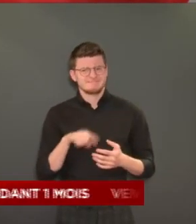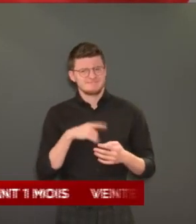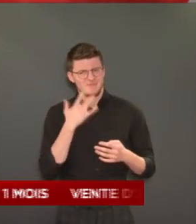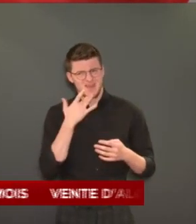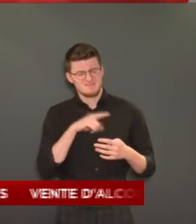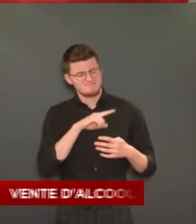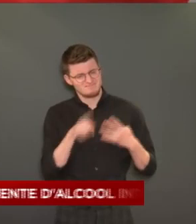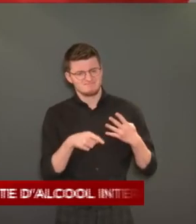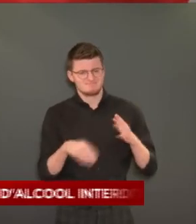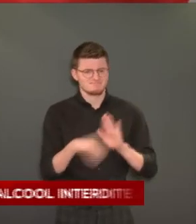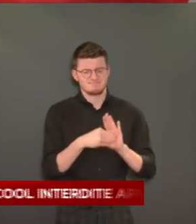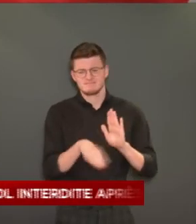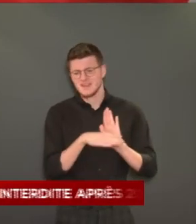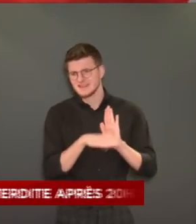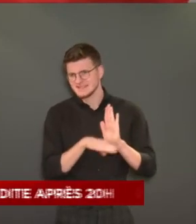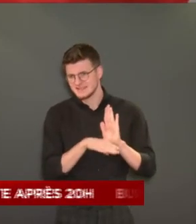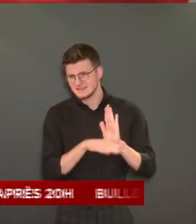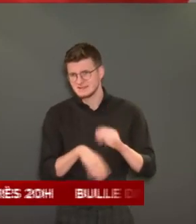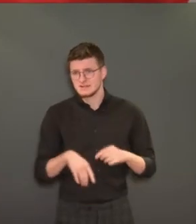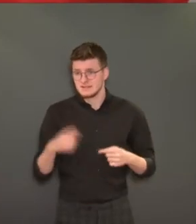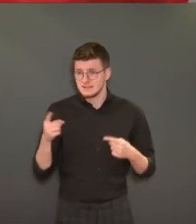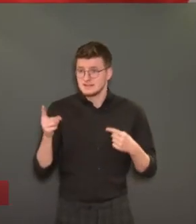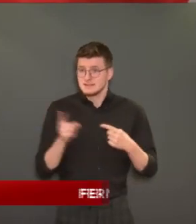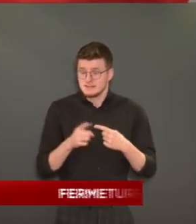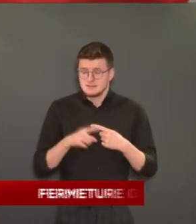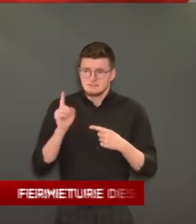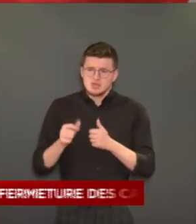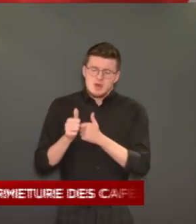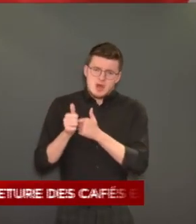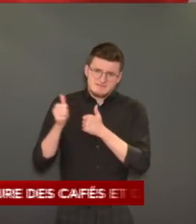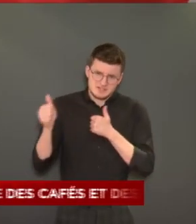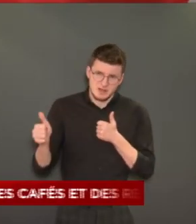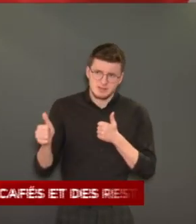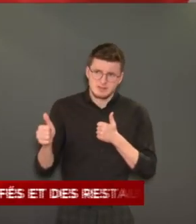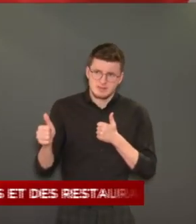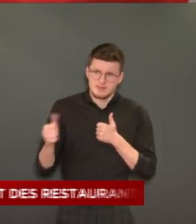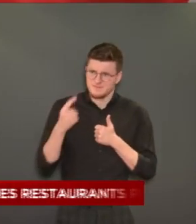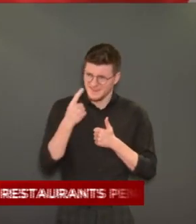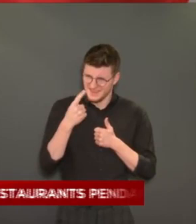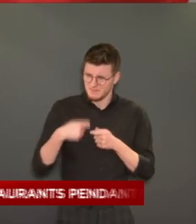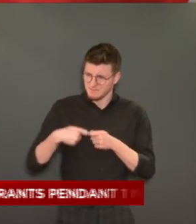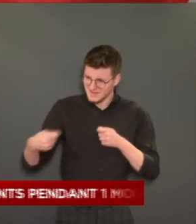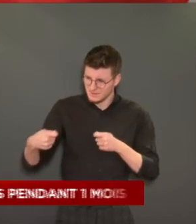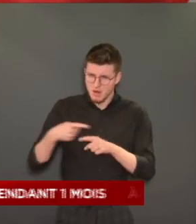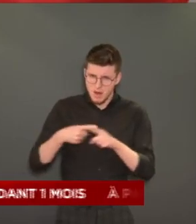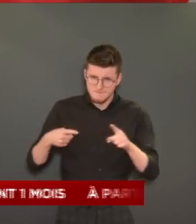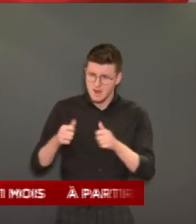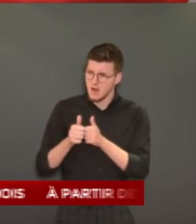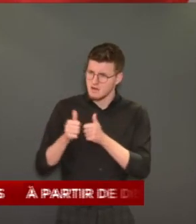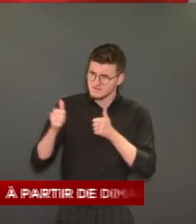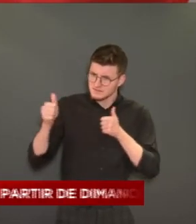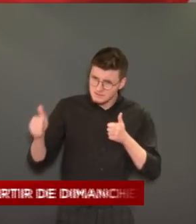C'est dans ce cadre-là que nous avons fixé et défini nos mesures. Vous devez absolument garder vos distances par rapport aux autres. 1,5